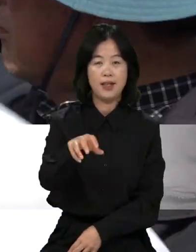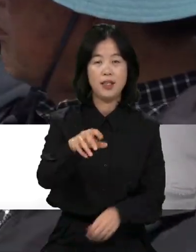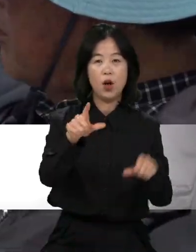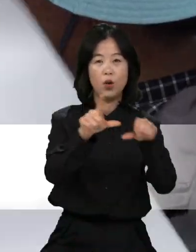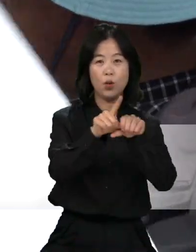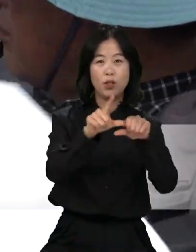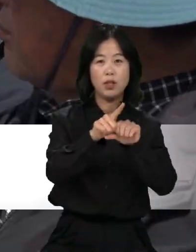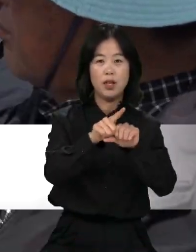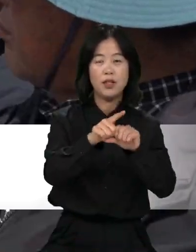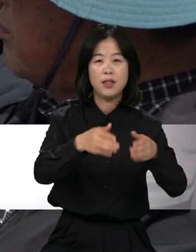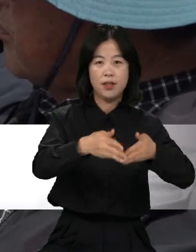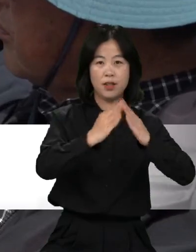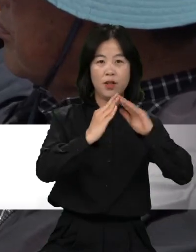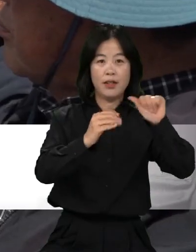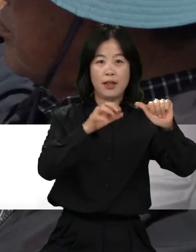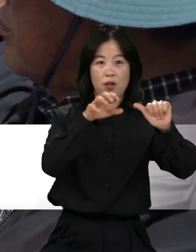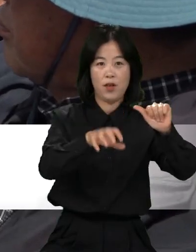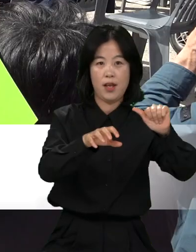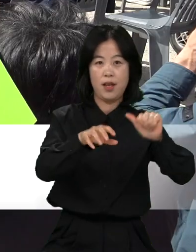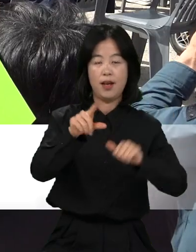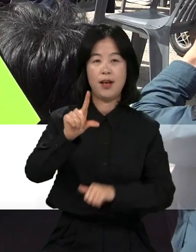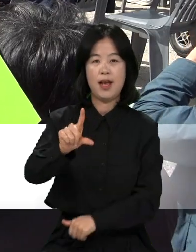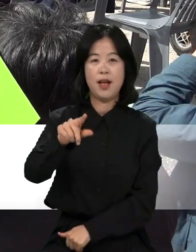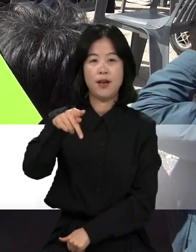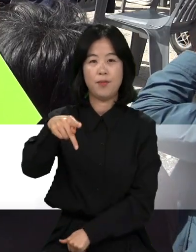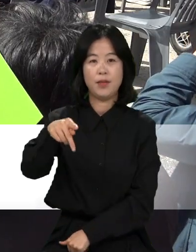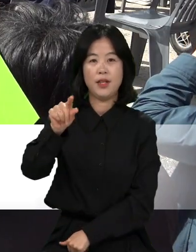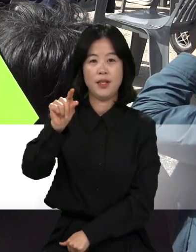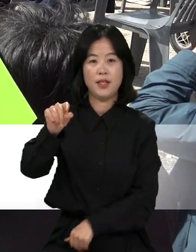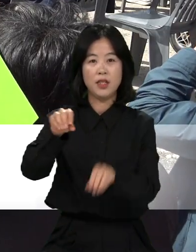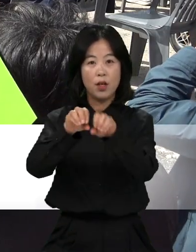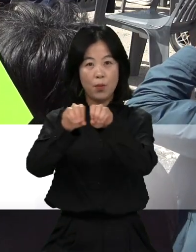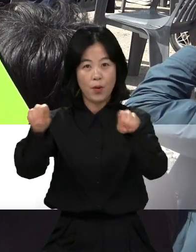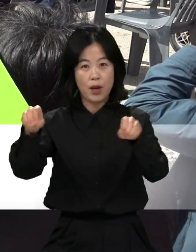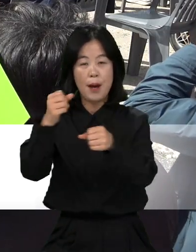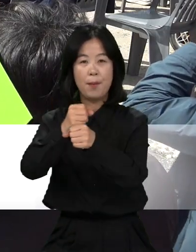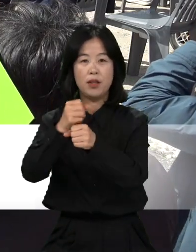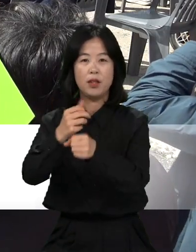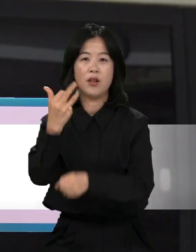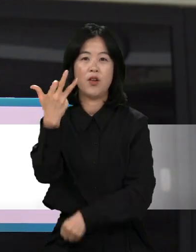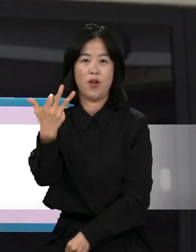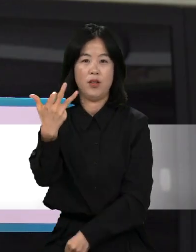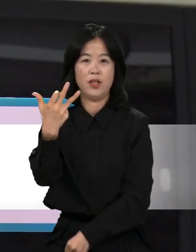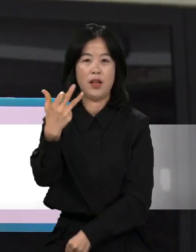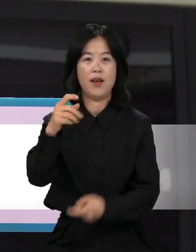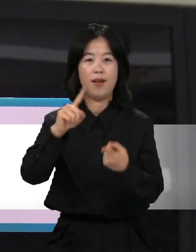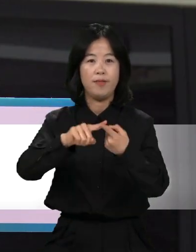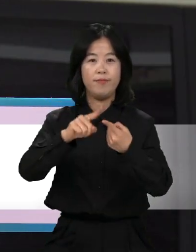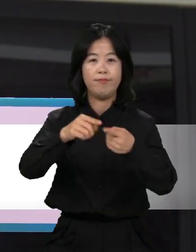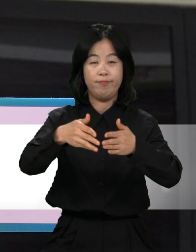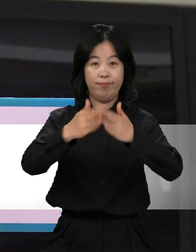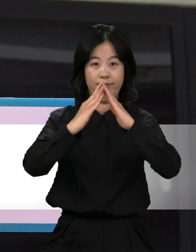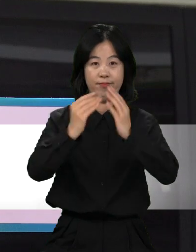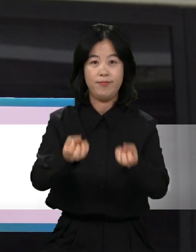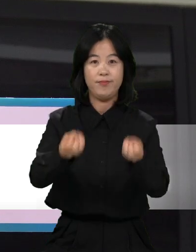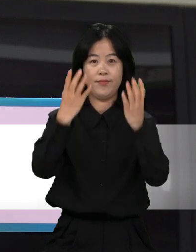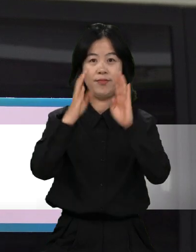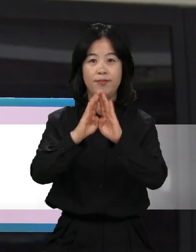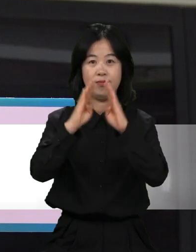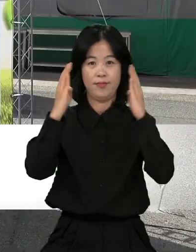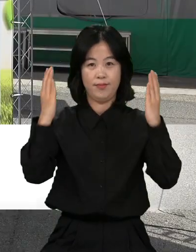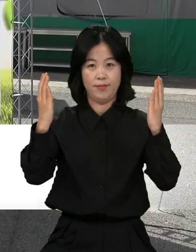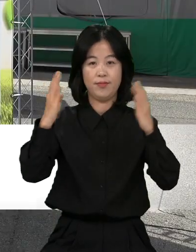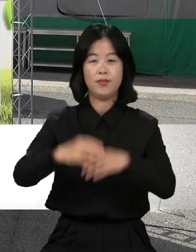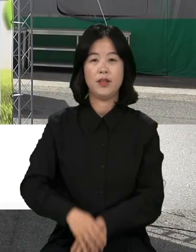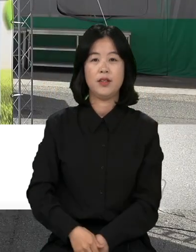일원에서 2023년도분 에너지복지사업 도시가스 보급 5개 지역, LPG 배관망 구축 13개